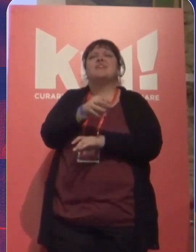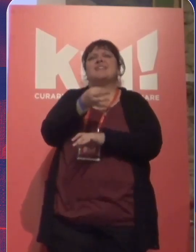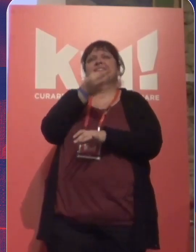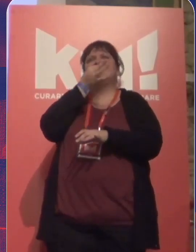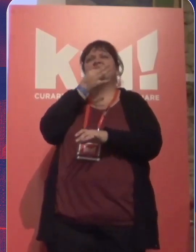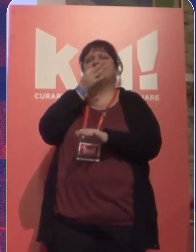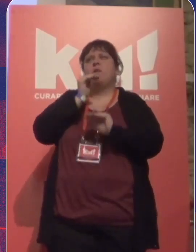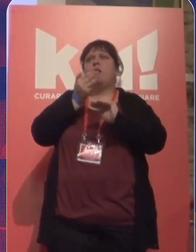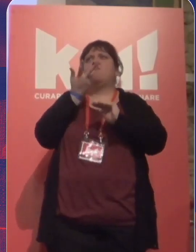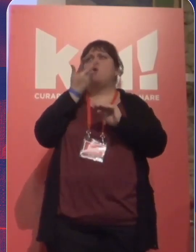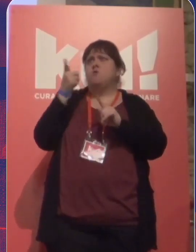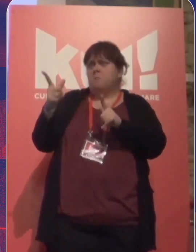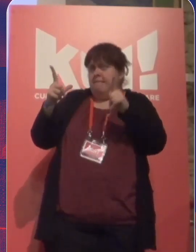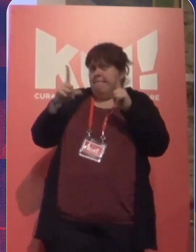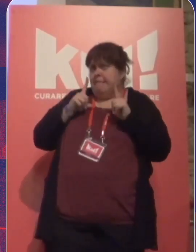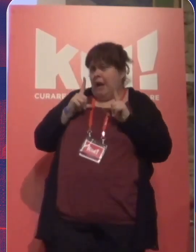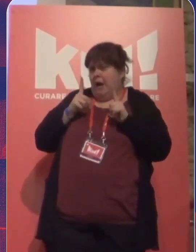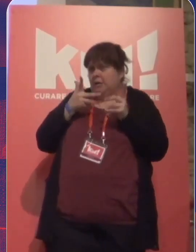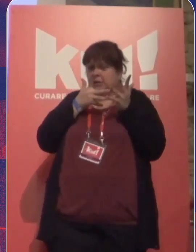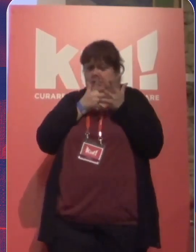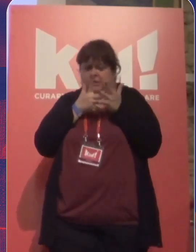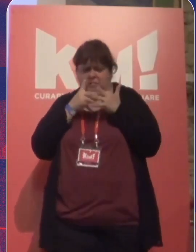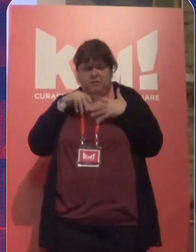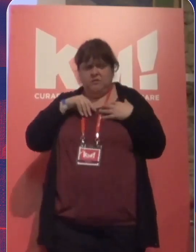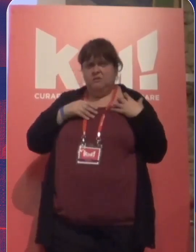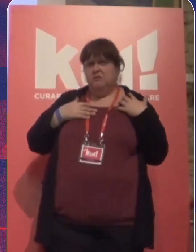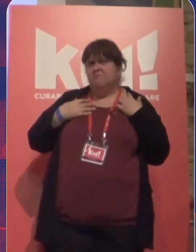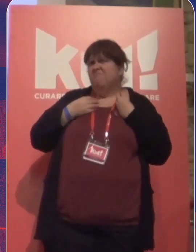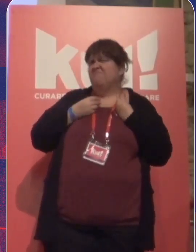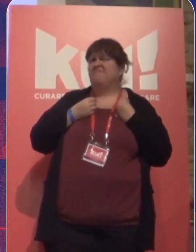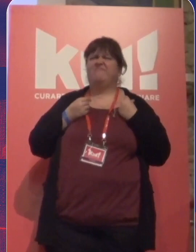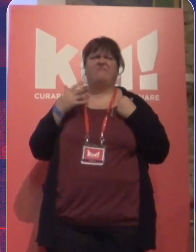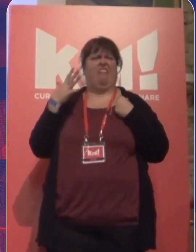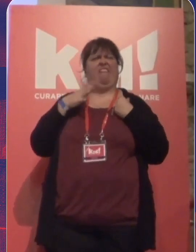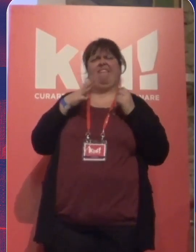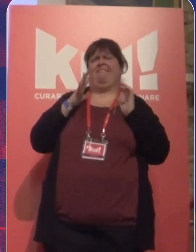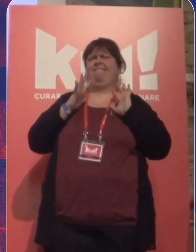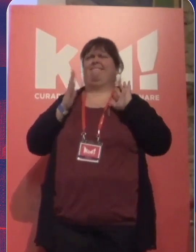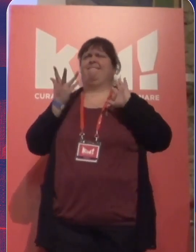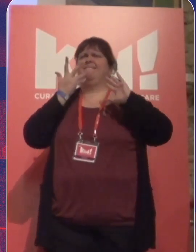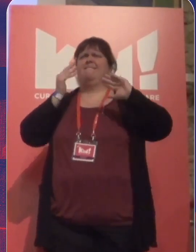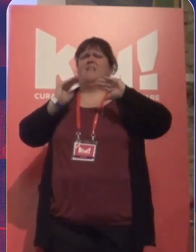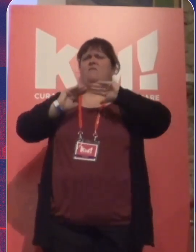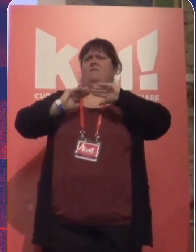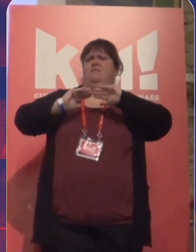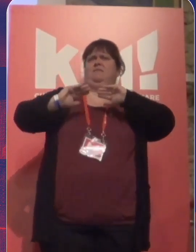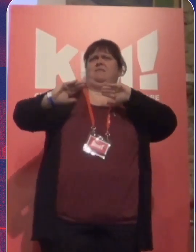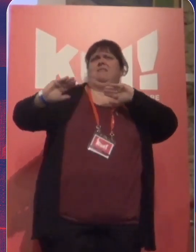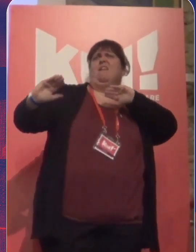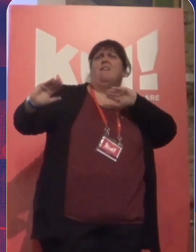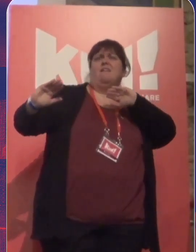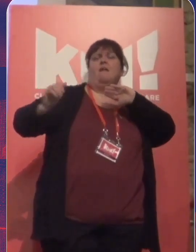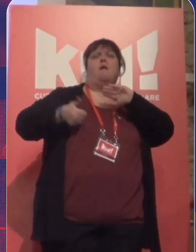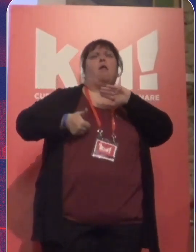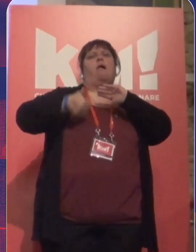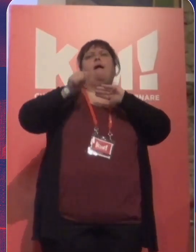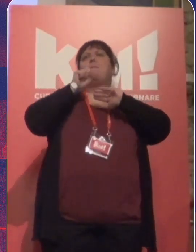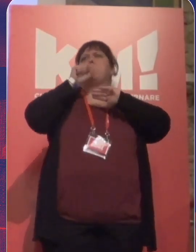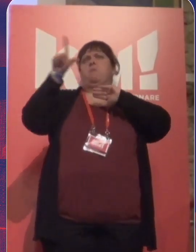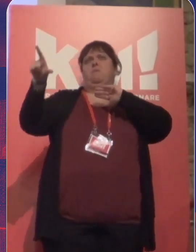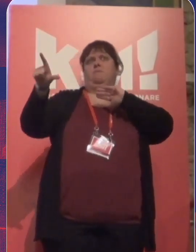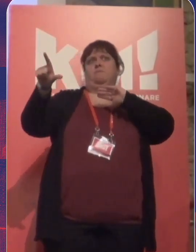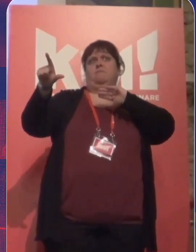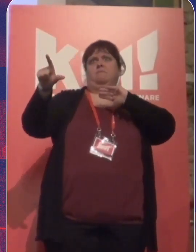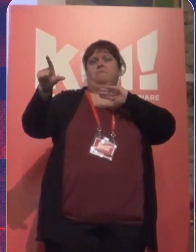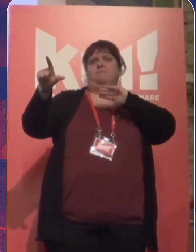tensione ciò che causa disagio ciò che causa alterazione della della